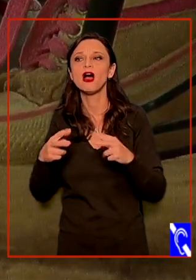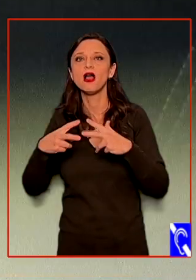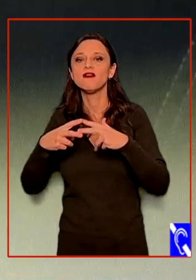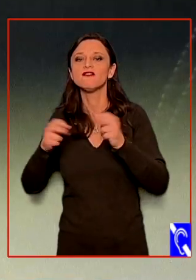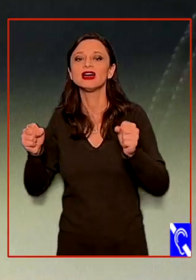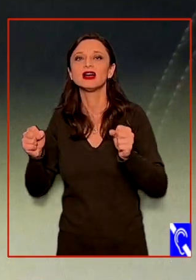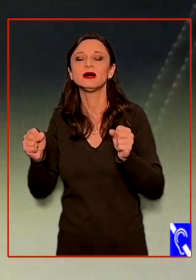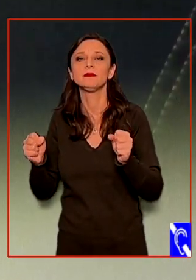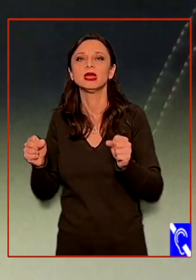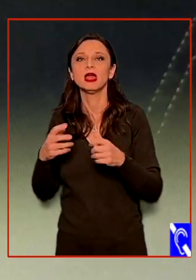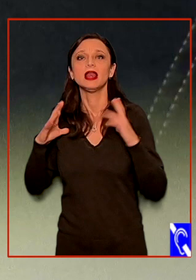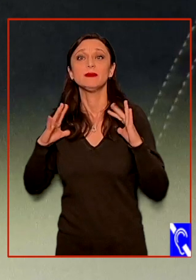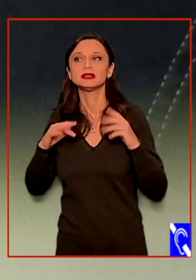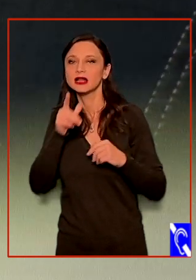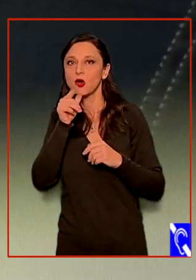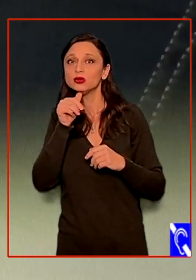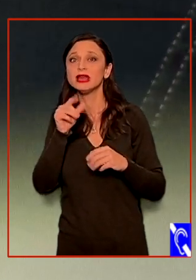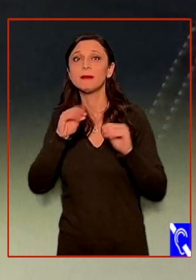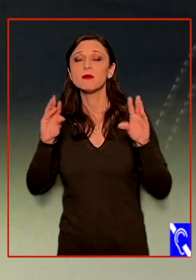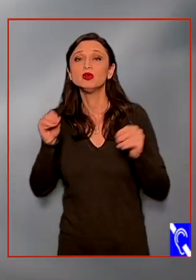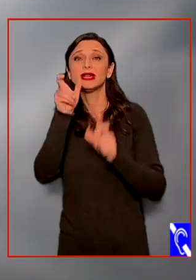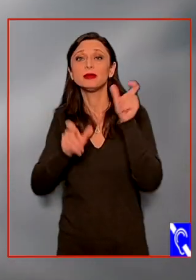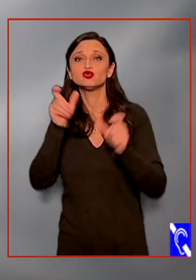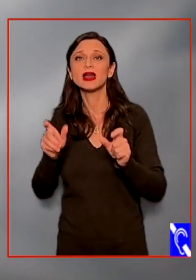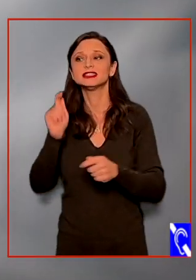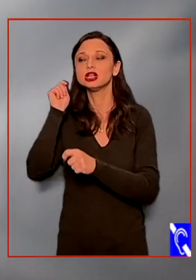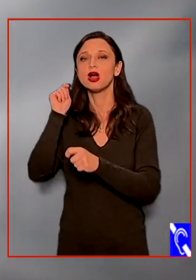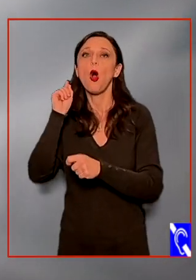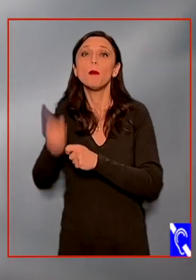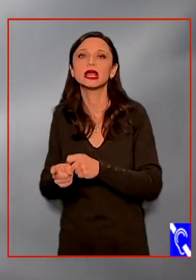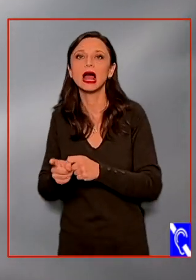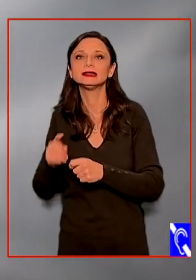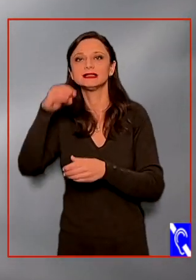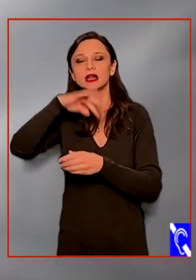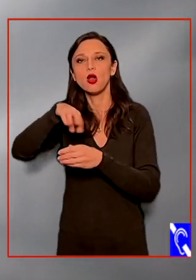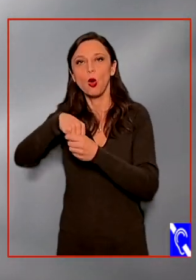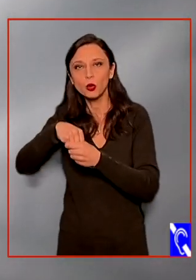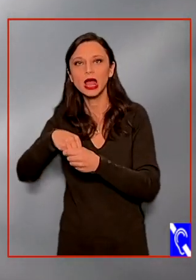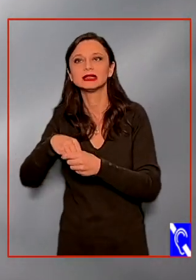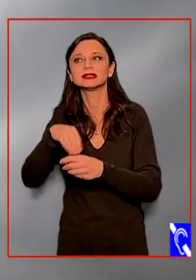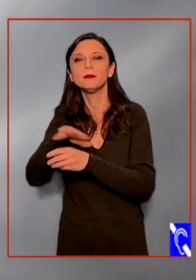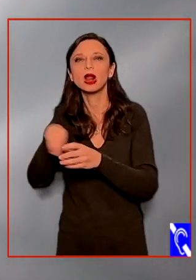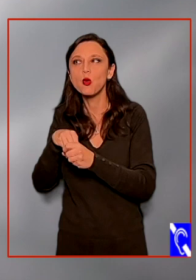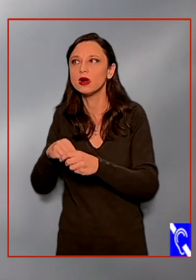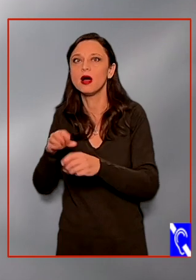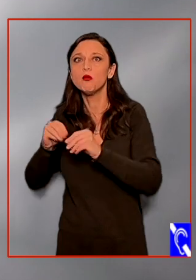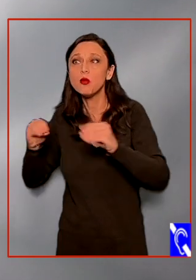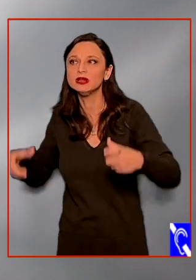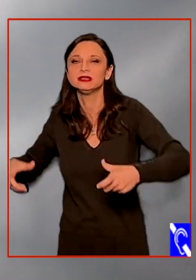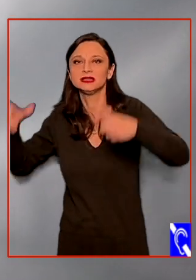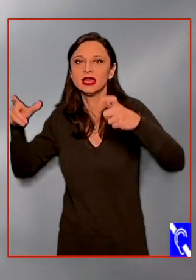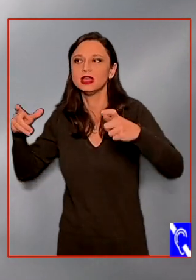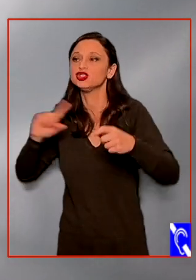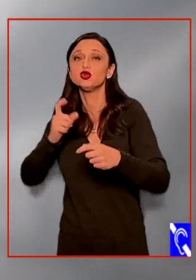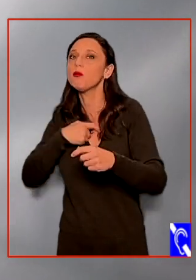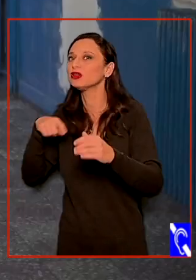libertate în care mai multe persoane sunt obligate să locuiască împreună după un sistem de tip cazarmă, într-un loc pe care